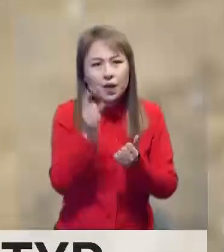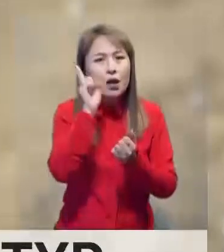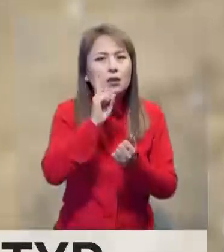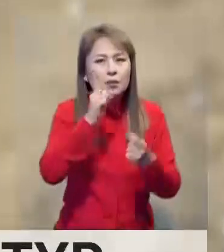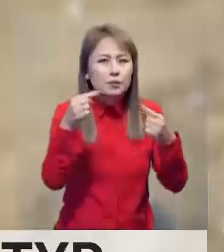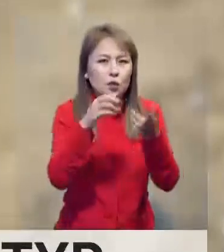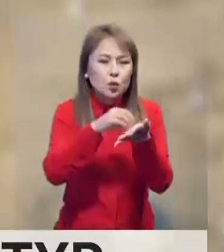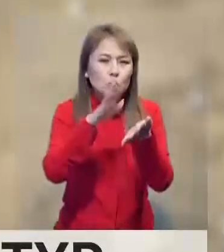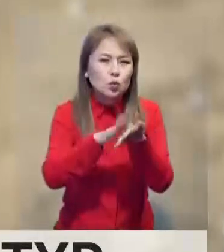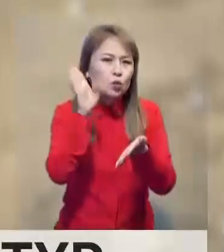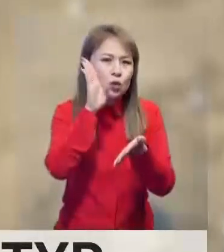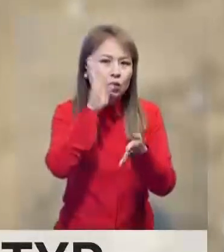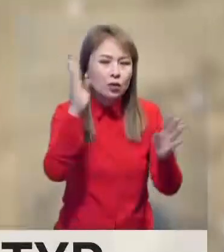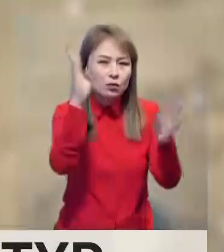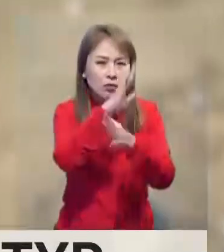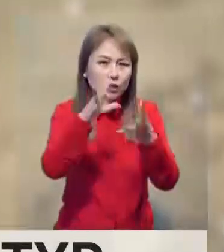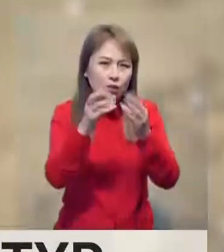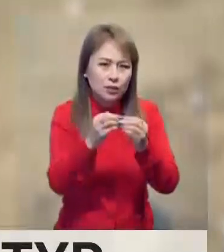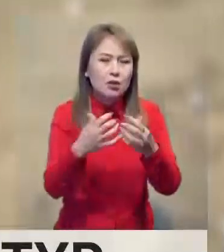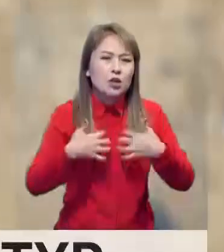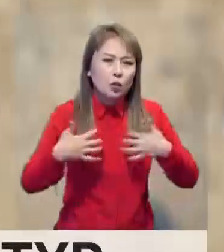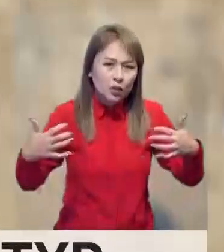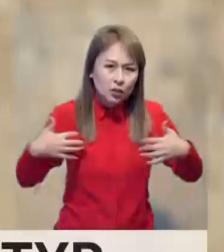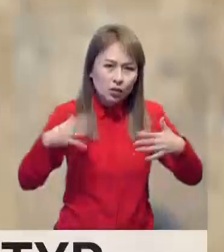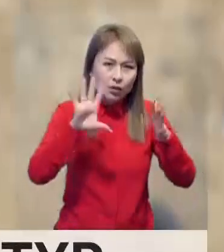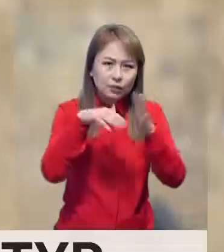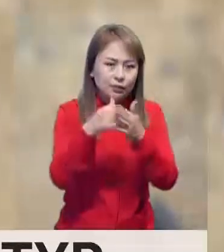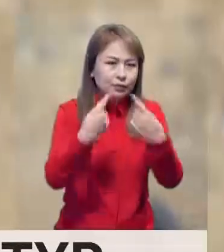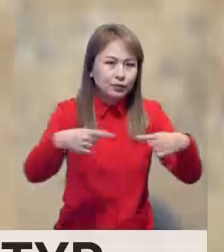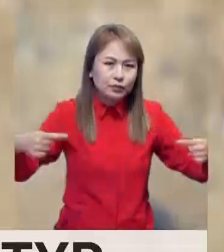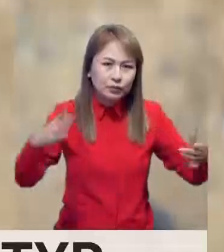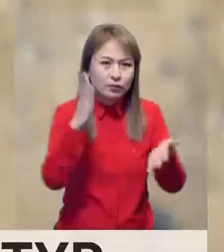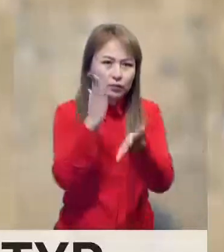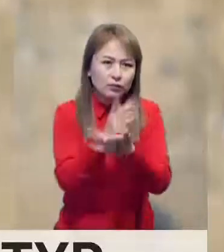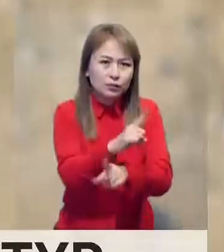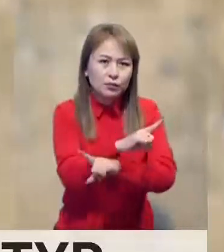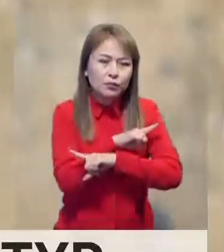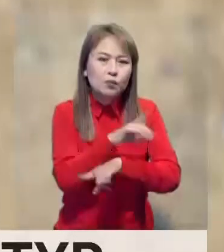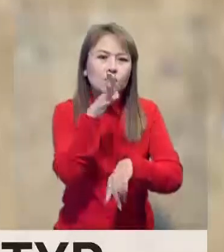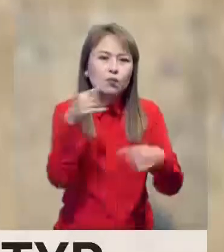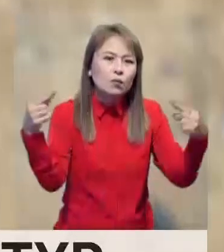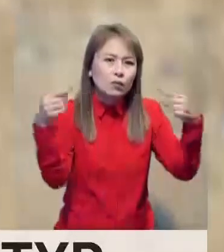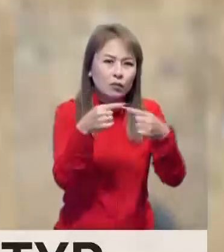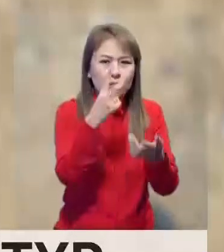алды. Әзірге белгілісі, су жануарларының өлекселері әртүрлі дәрежеде ыдыраған. Бұл өлімнің